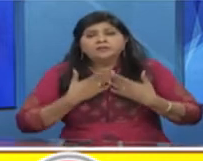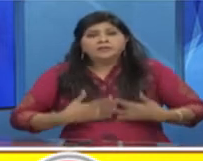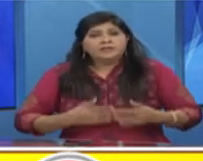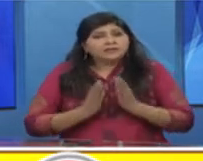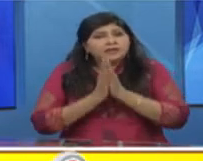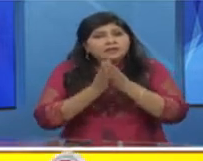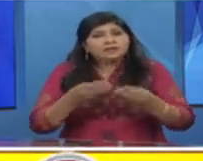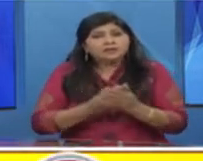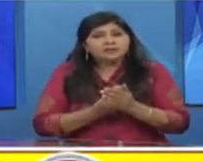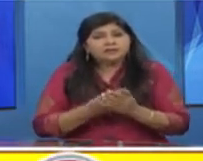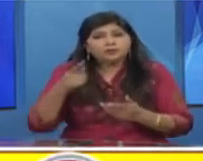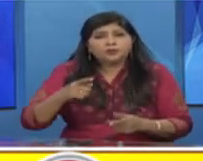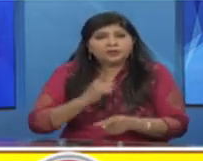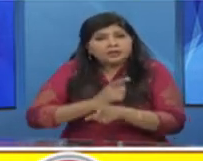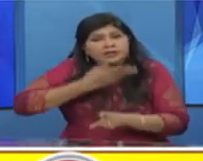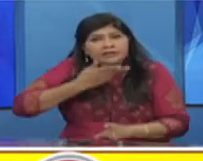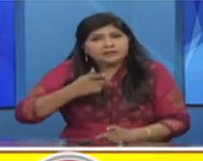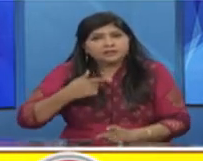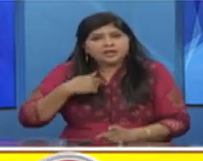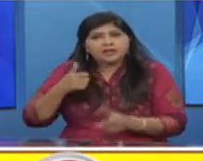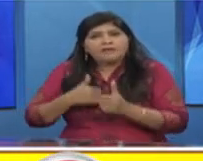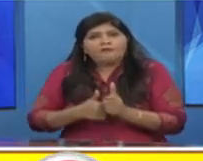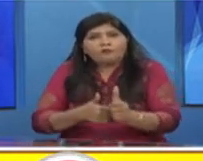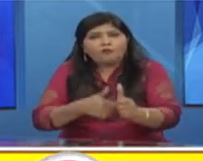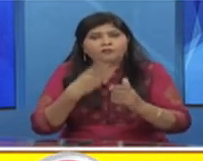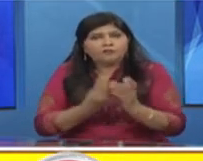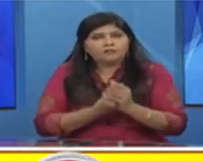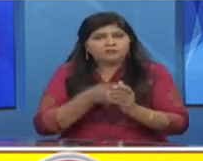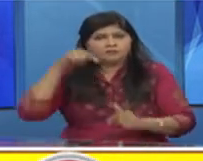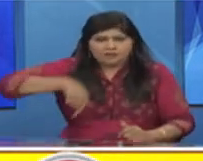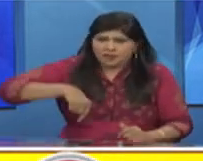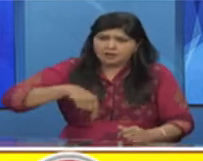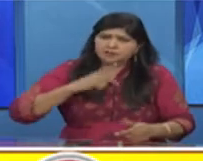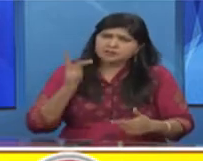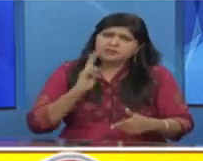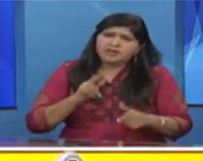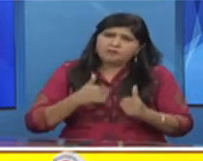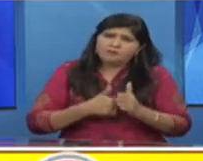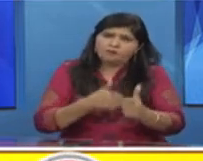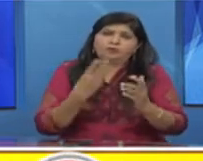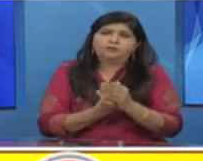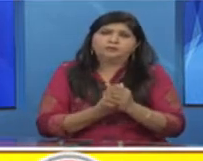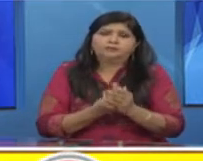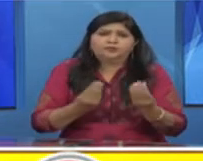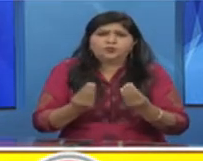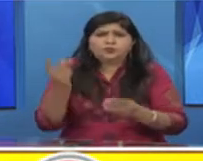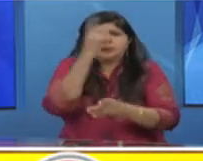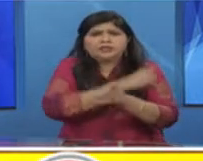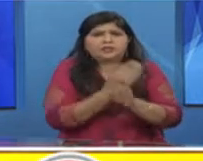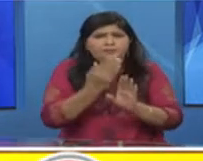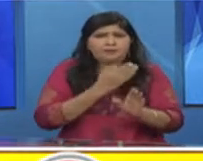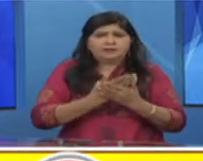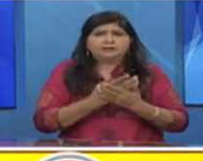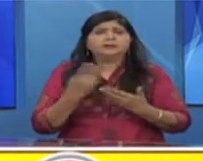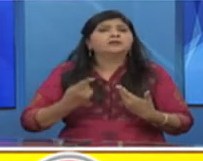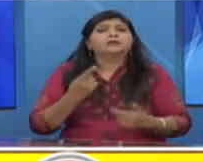साथ उनके उपदेशों का अनुसरण किया और आज भी कर रहे हैं। अभी कुछ दिन पहले ही